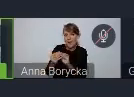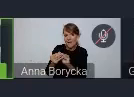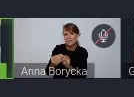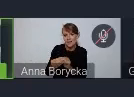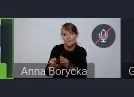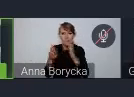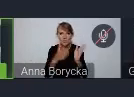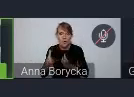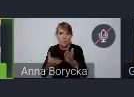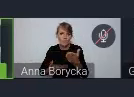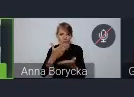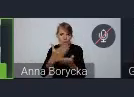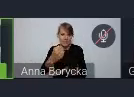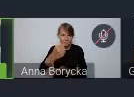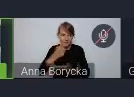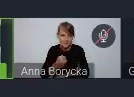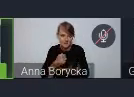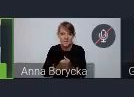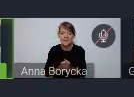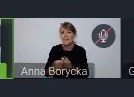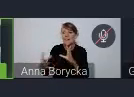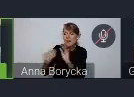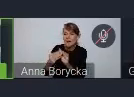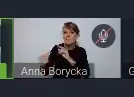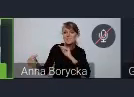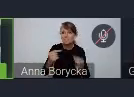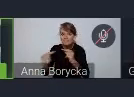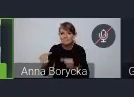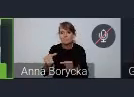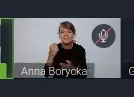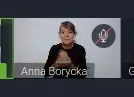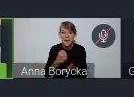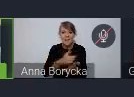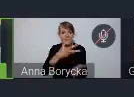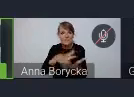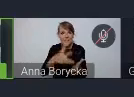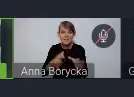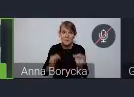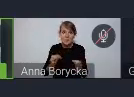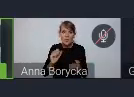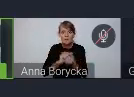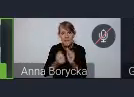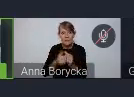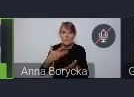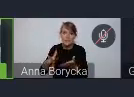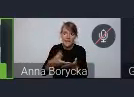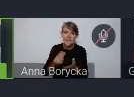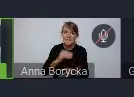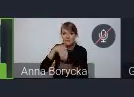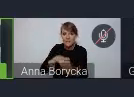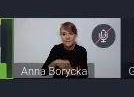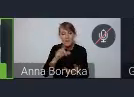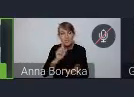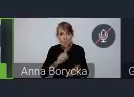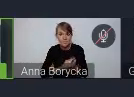dofinansowanie, gdzie są uszczegóławiane kwestie, czy są to wydatki bieżące, czy inwestycyjne, czy podatek VAT